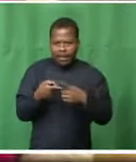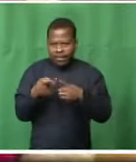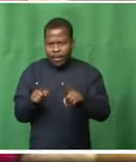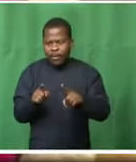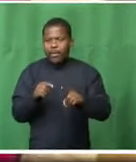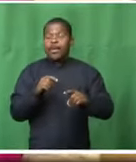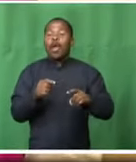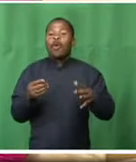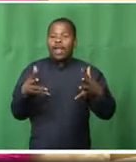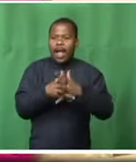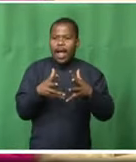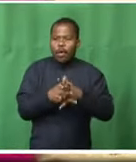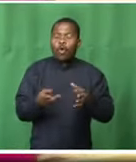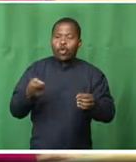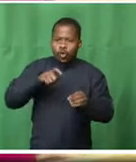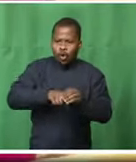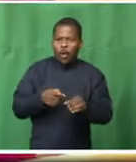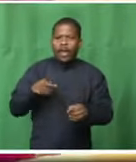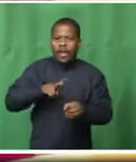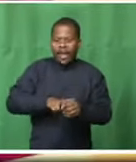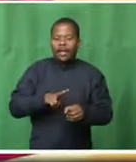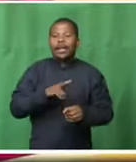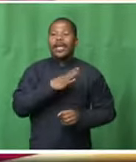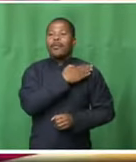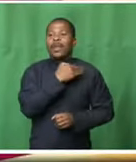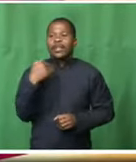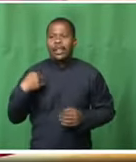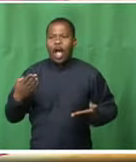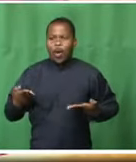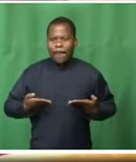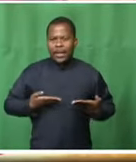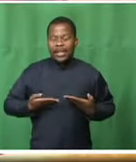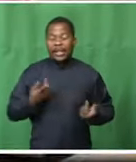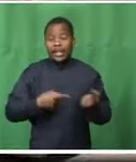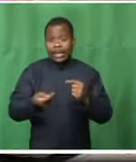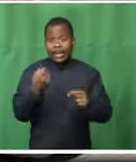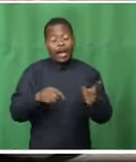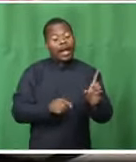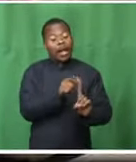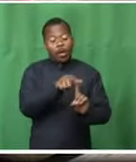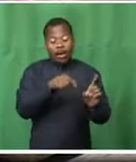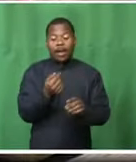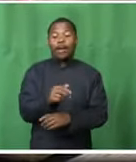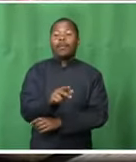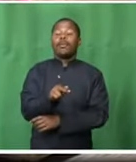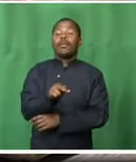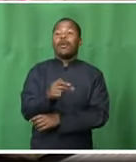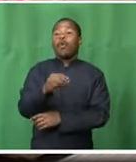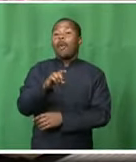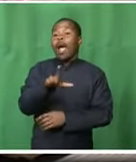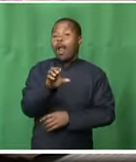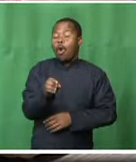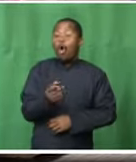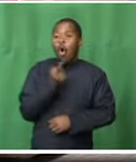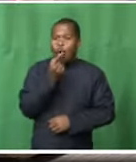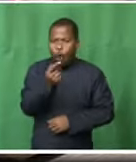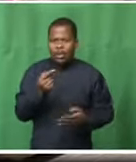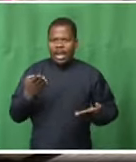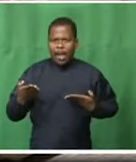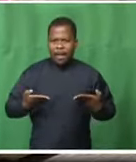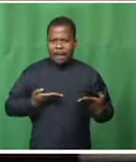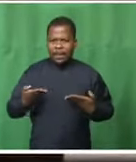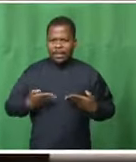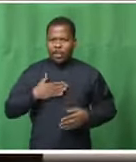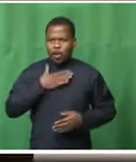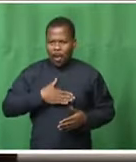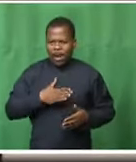Makela Fokiane. Imvuna yetiko letemabhizinisi Mancoba Khumalo ithi letinkampane tineshisekelo yokuhlanyela timali